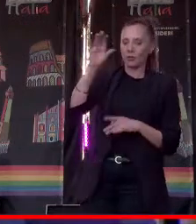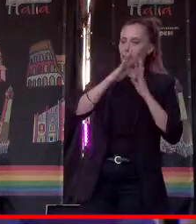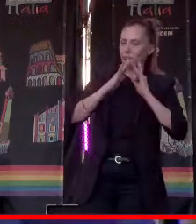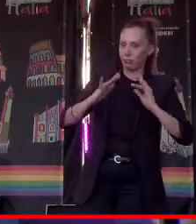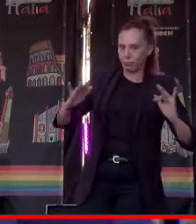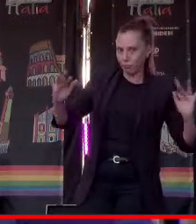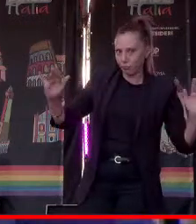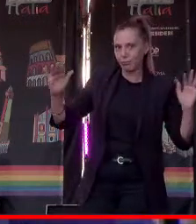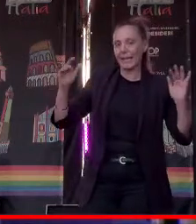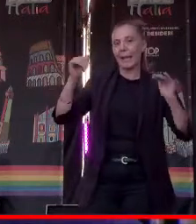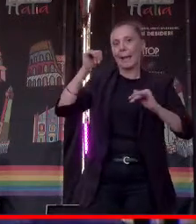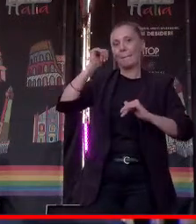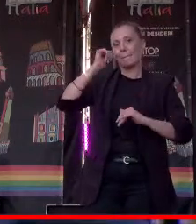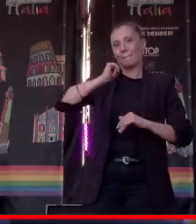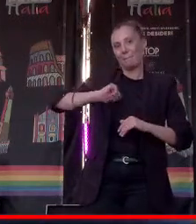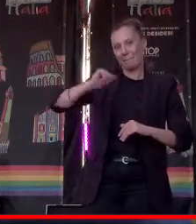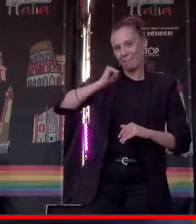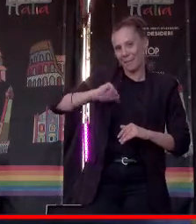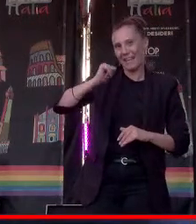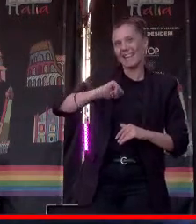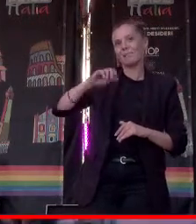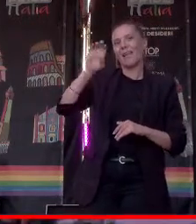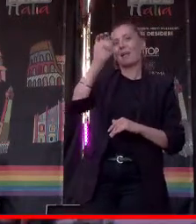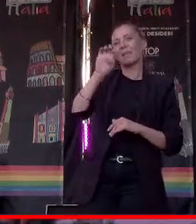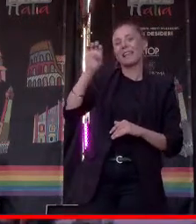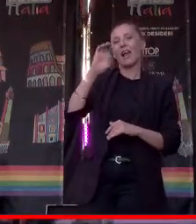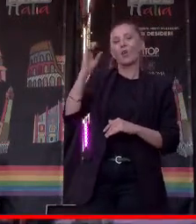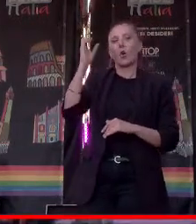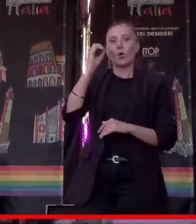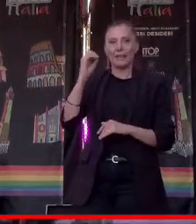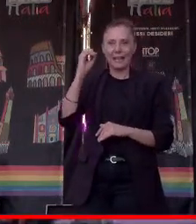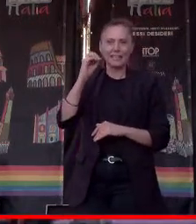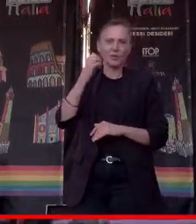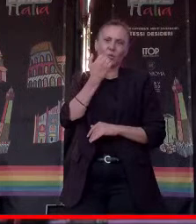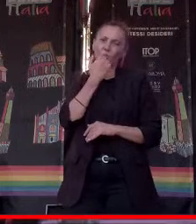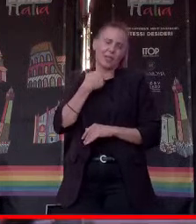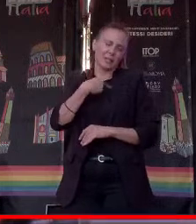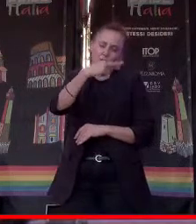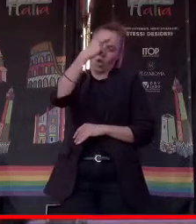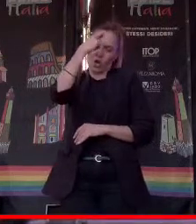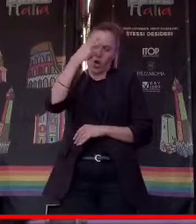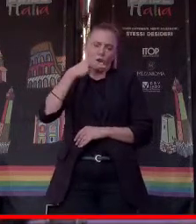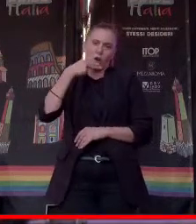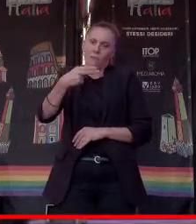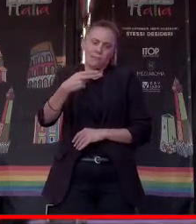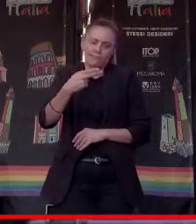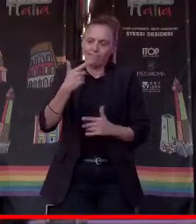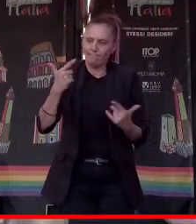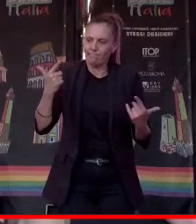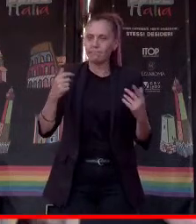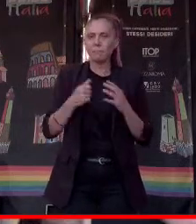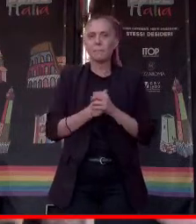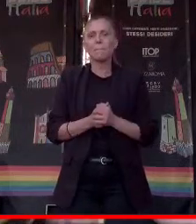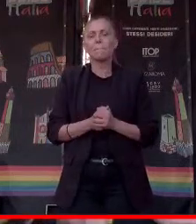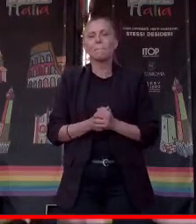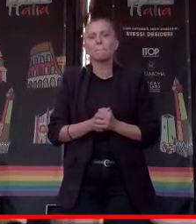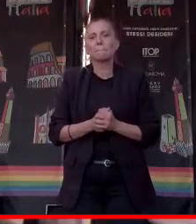Marta Bonafoni, consigliere regionale. E prima era Emiliano Orlandi che lo proponeva, il consigliere. Ok, scusatemi, non ricordo i nomi. E in pratica viene